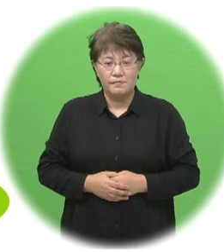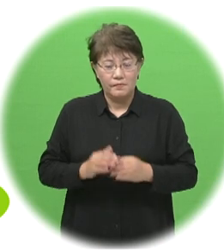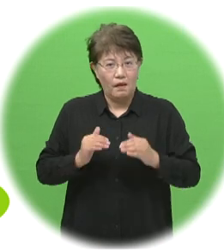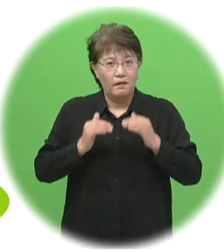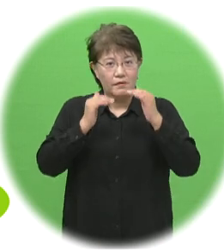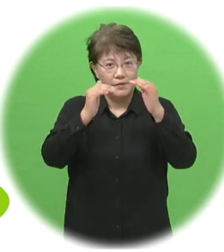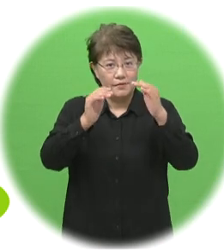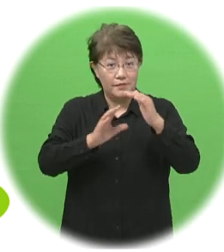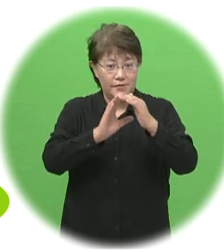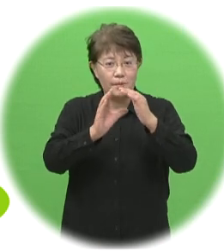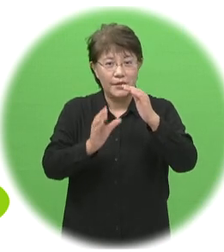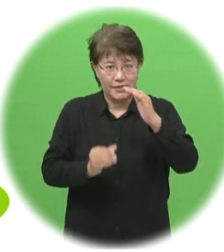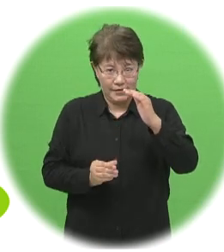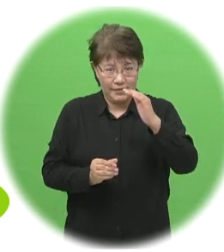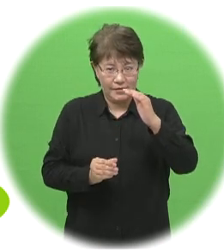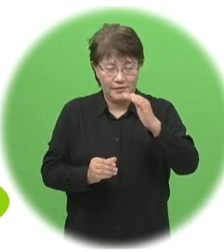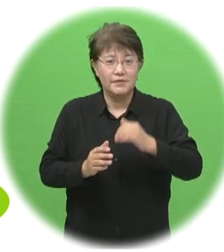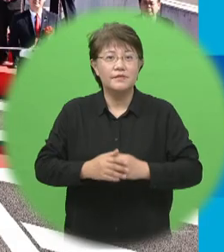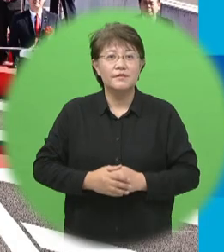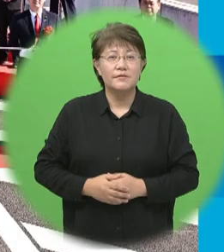全身山梨、